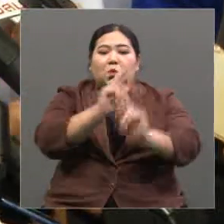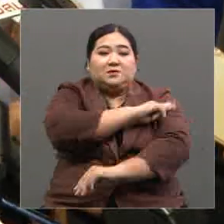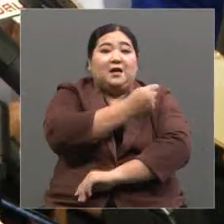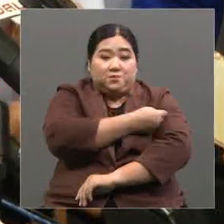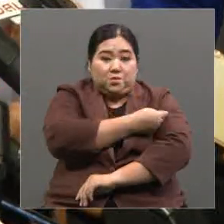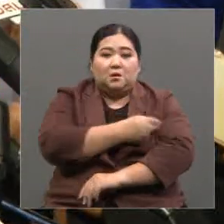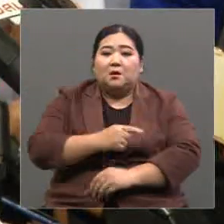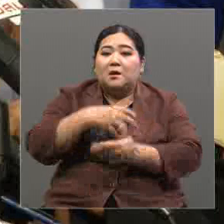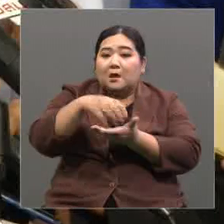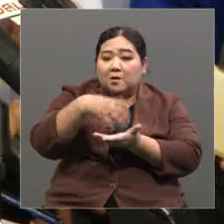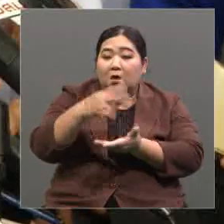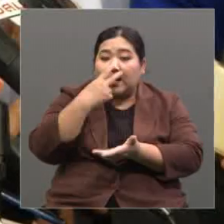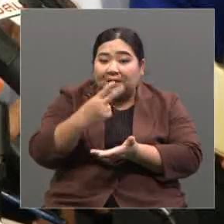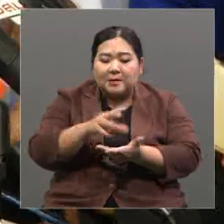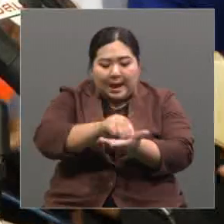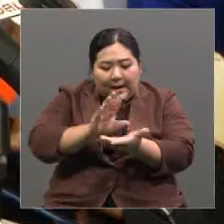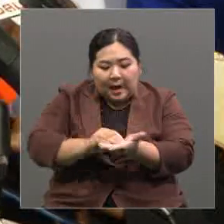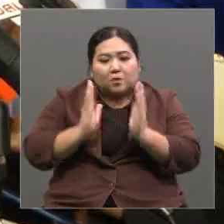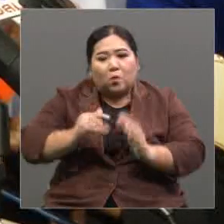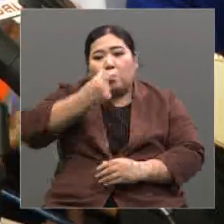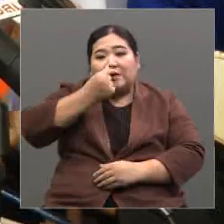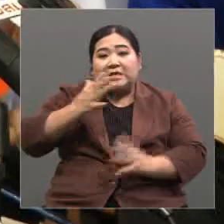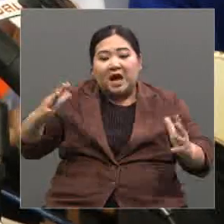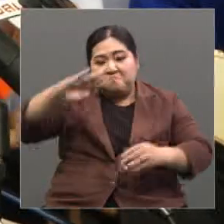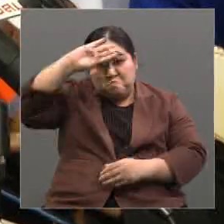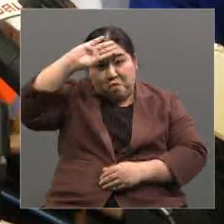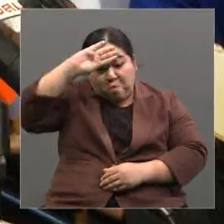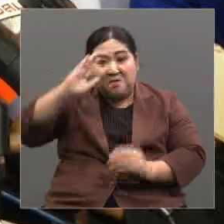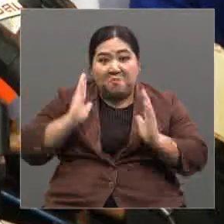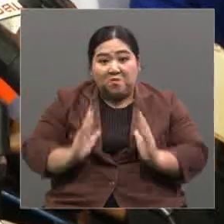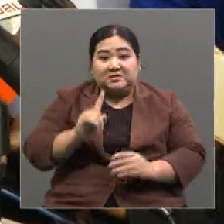รายงานจำนวนผู้ป่วยโรคไข้หวัดใหญ่ล่าสุดเนี่ยพบมีมากถึง